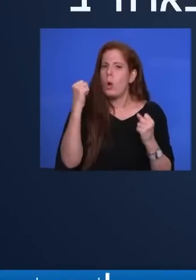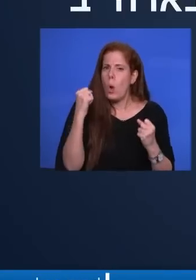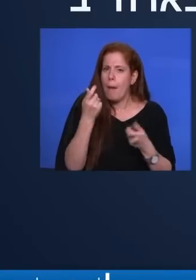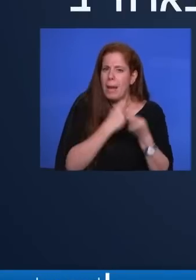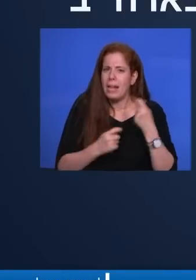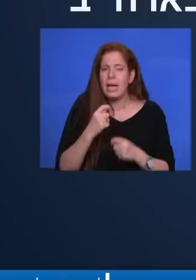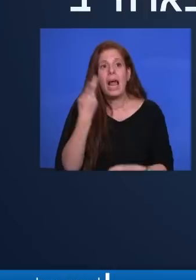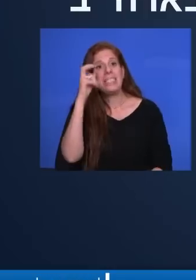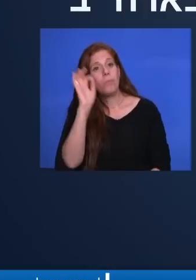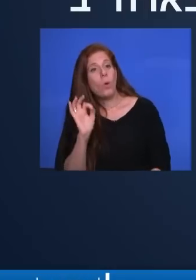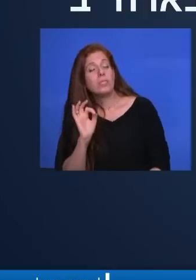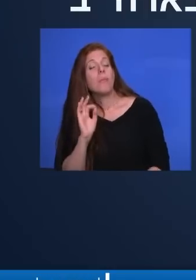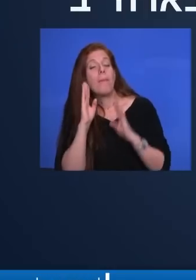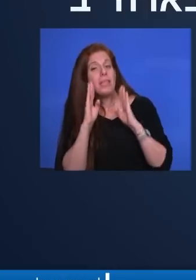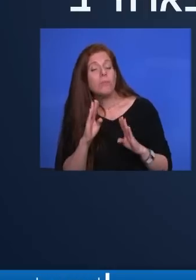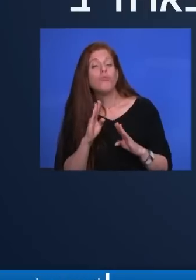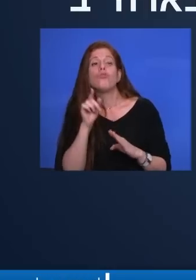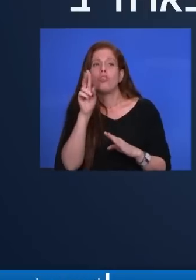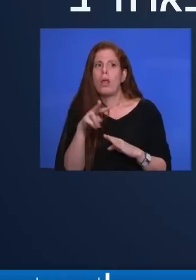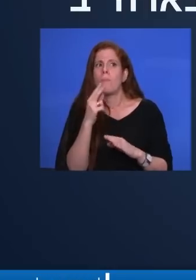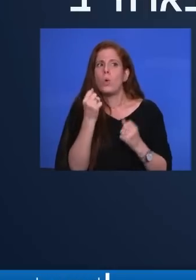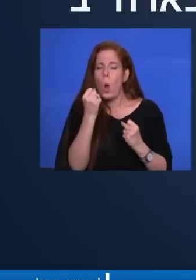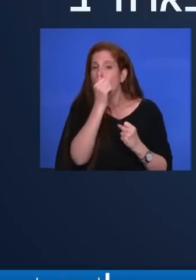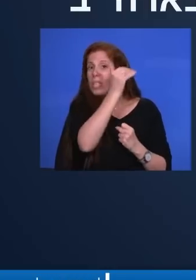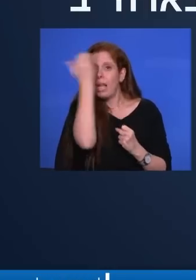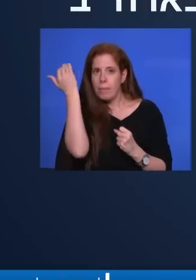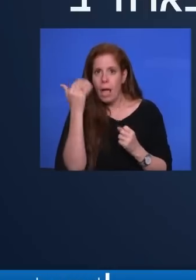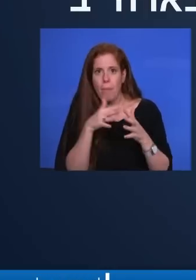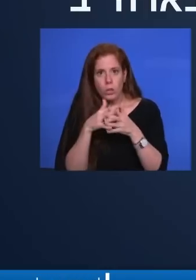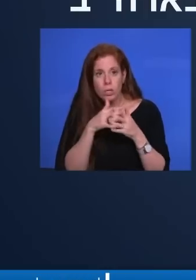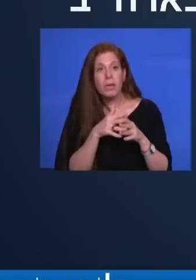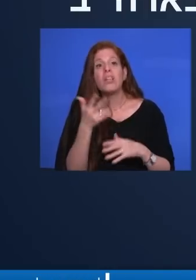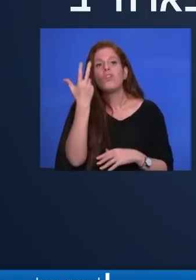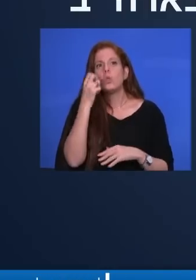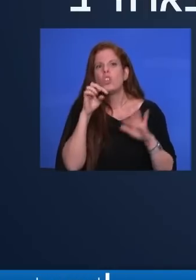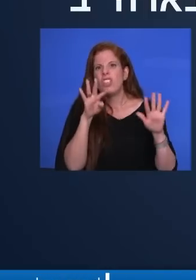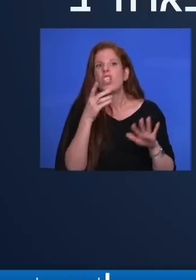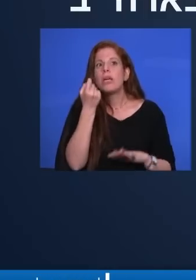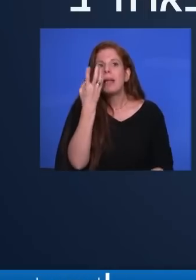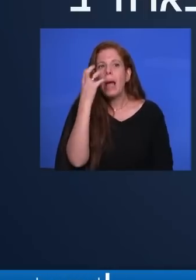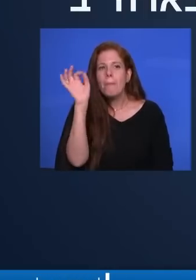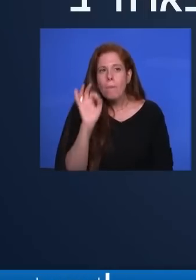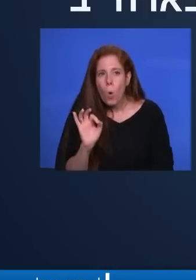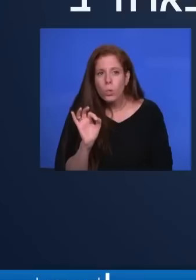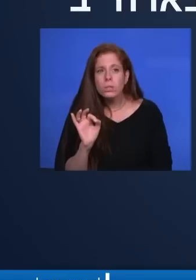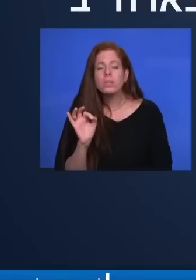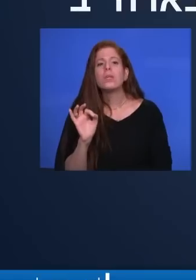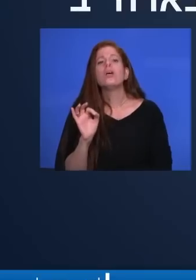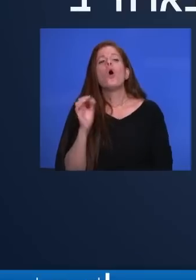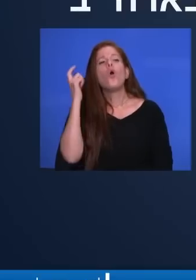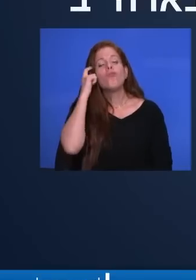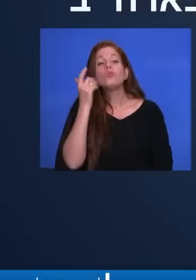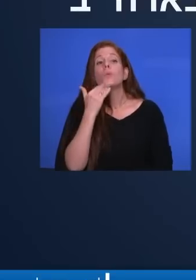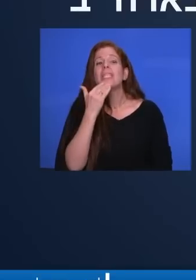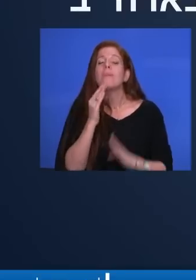20% סבורים שהיהודים מחזיקים בכוח גדול מדי בארצות הברית, כמעט 40% סבורים שיהודים נאמנים